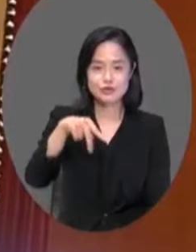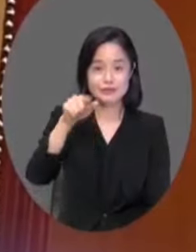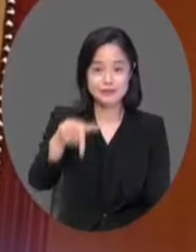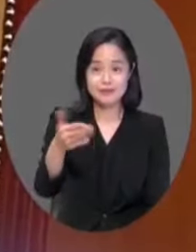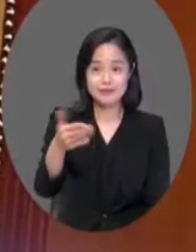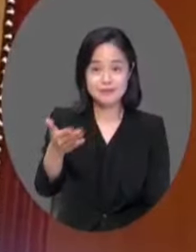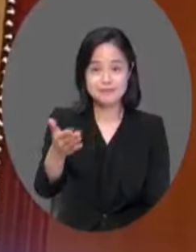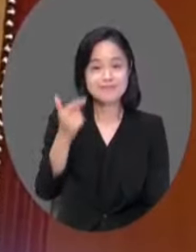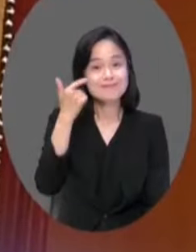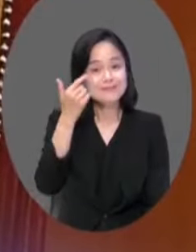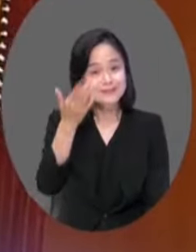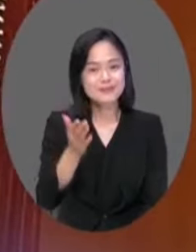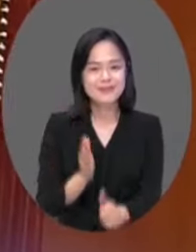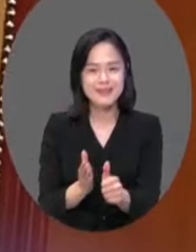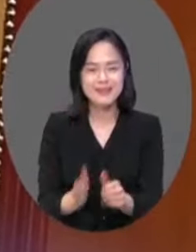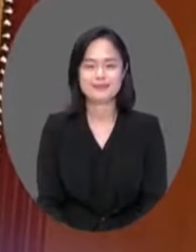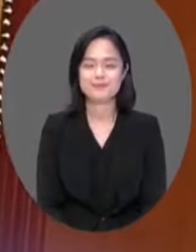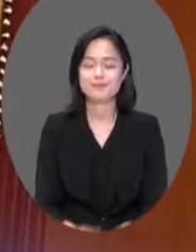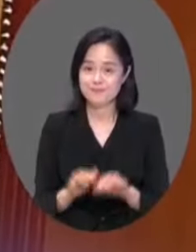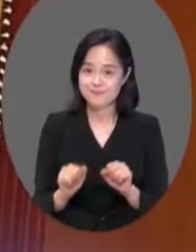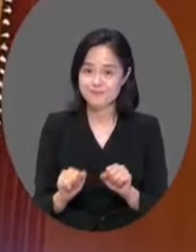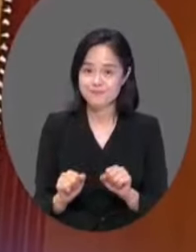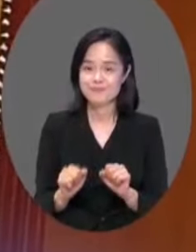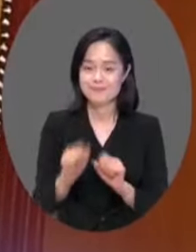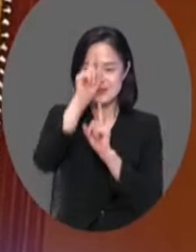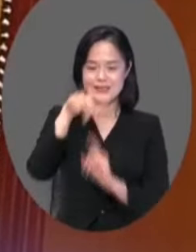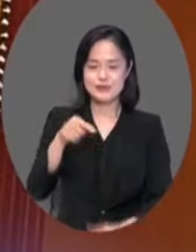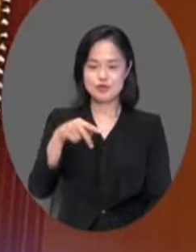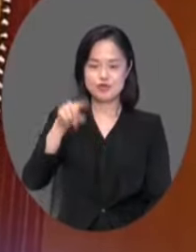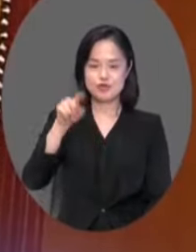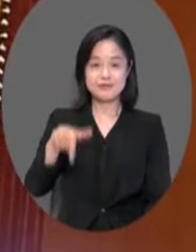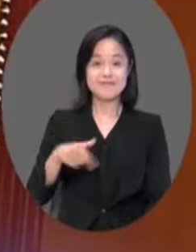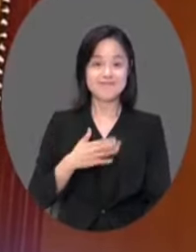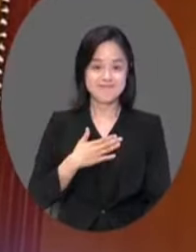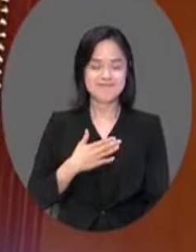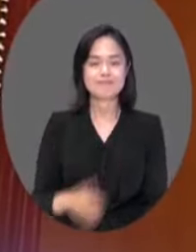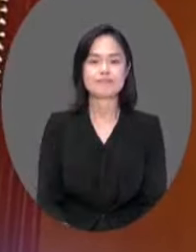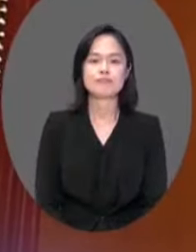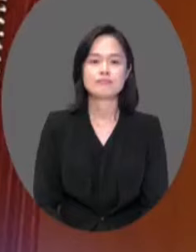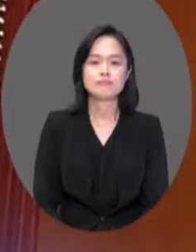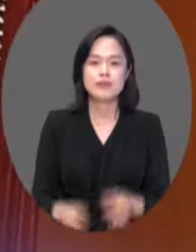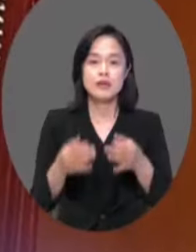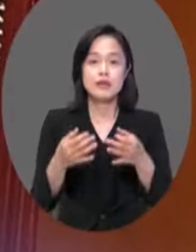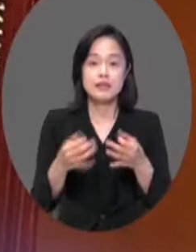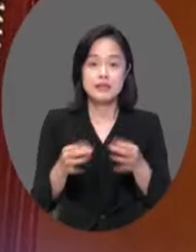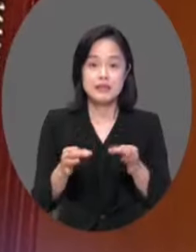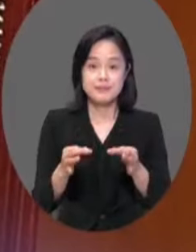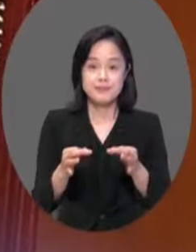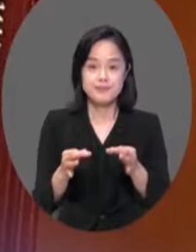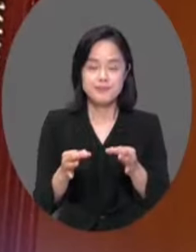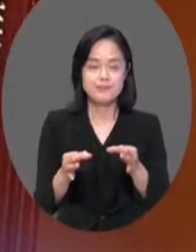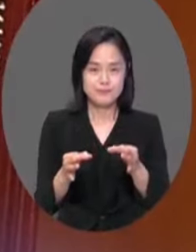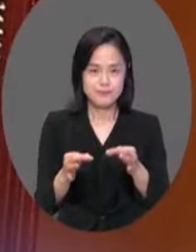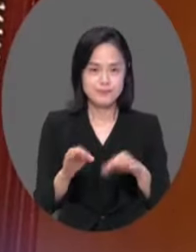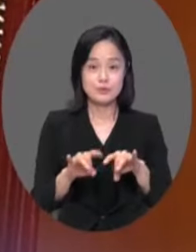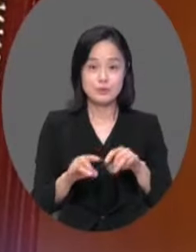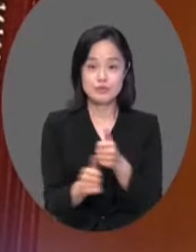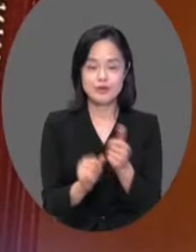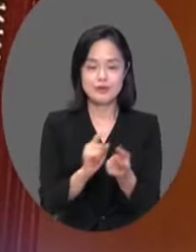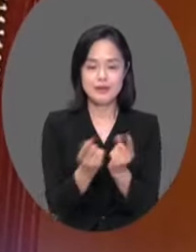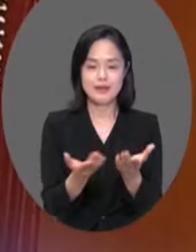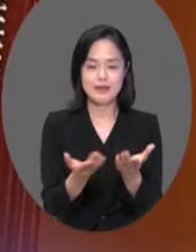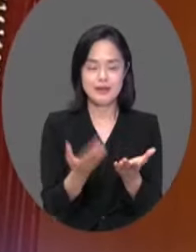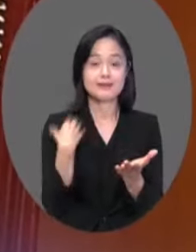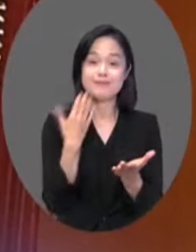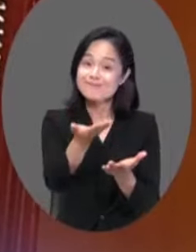그 개혁신당 경기 화성을 이준석입니다. 아, 우리 김태기 부위원장님 예. 제가 일전에도 그 방송 광고 시장 관련해 가지고 지금 방송사들이 이제 어려운